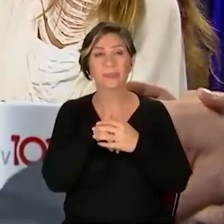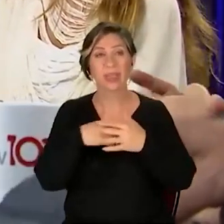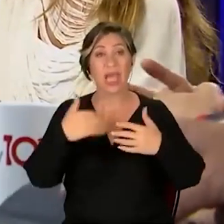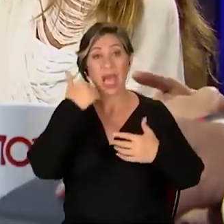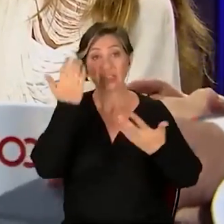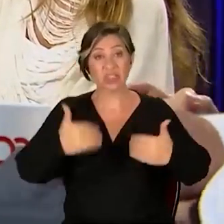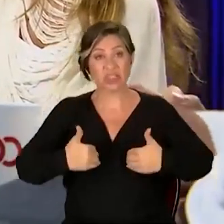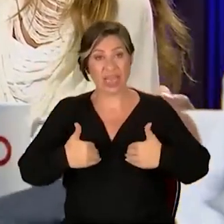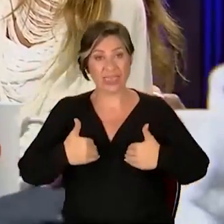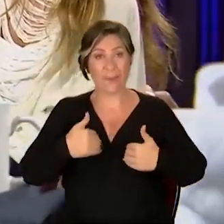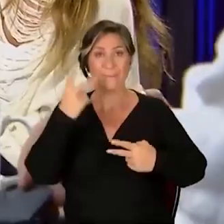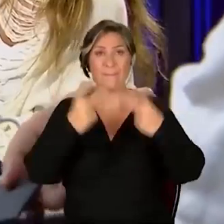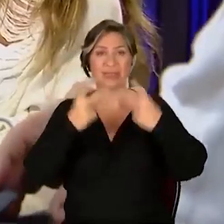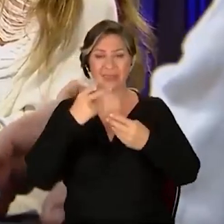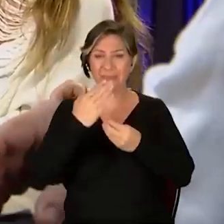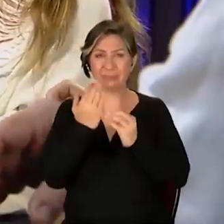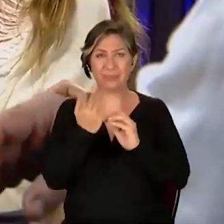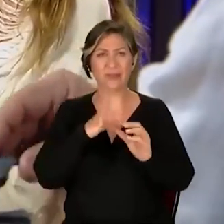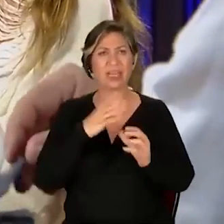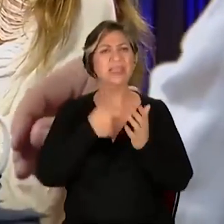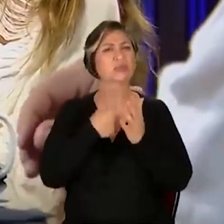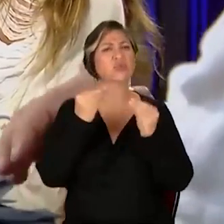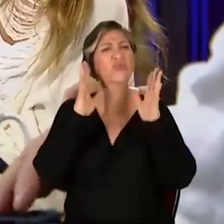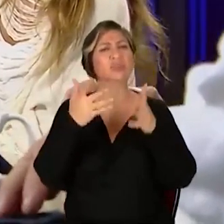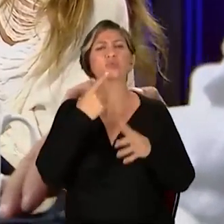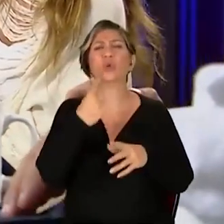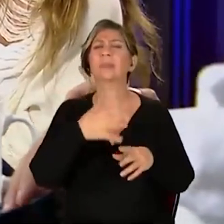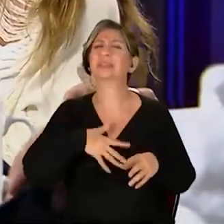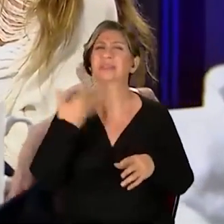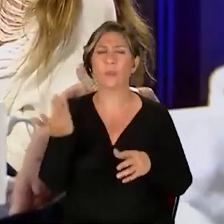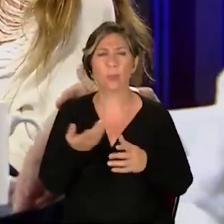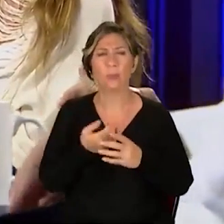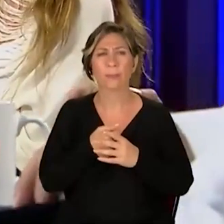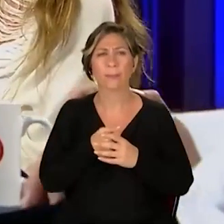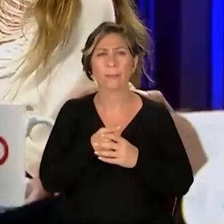akciğerde bir takım maddeler var. Yani ismini çok söylemek istemiyorum. Burada geçmesin ismi.